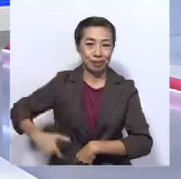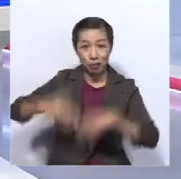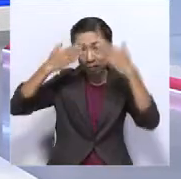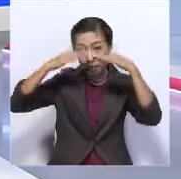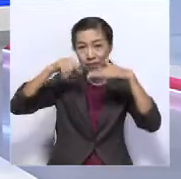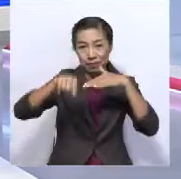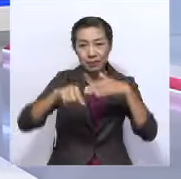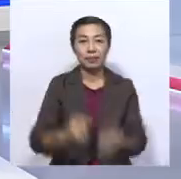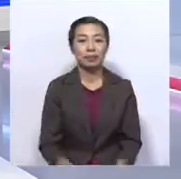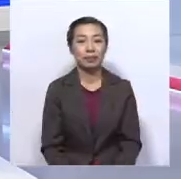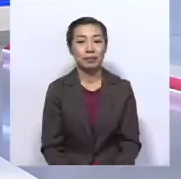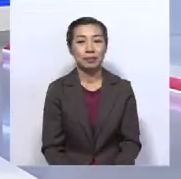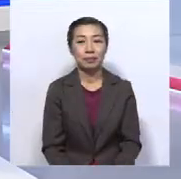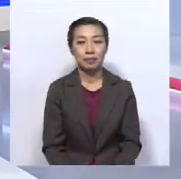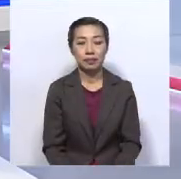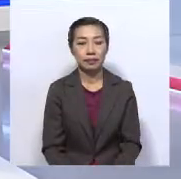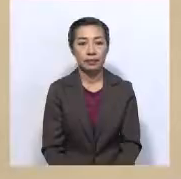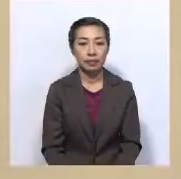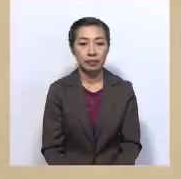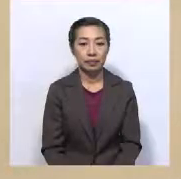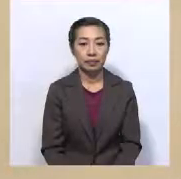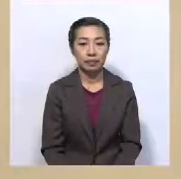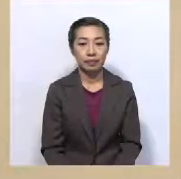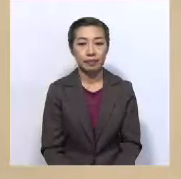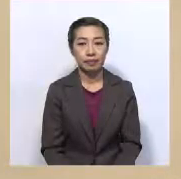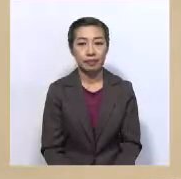ชวังดุสิตและสนามเสือป่าครับ